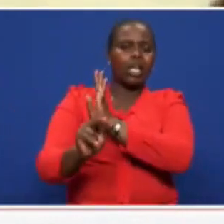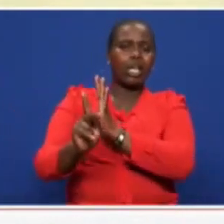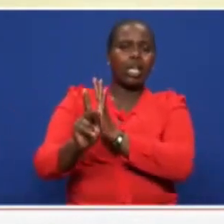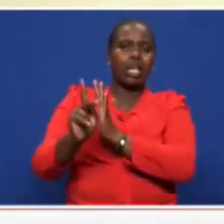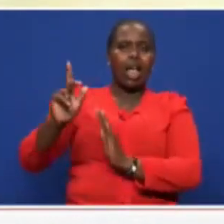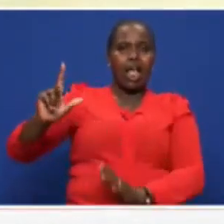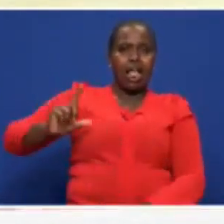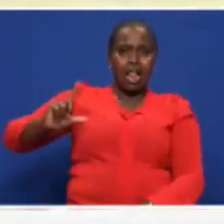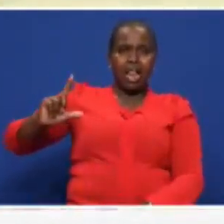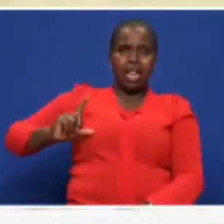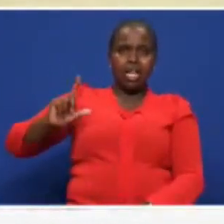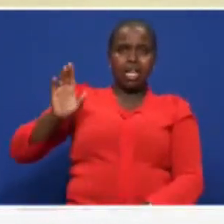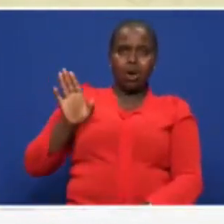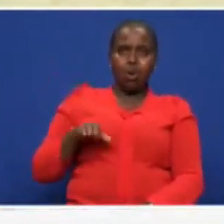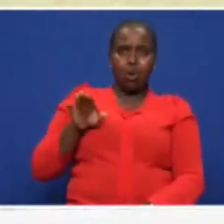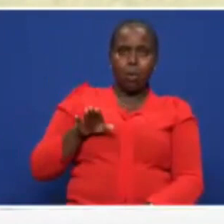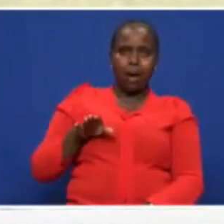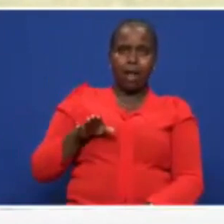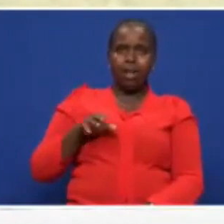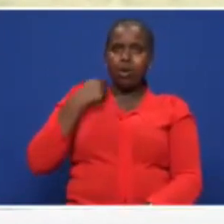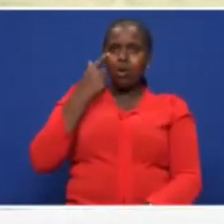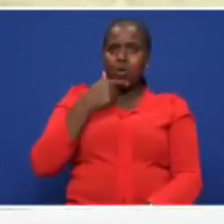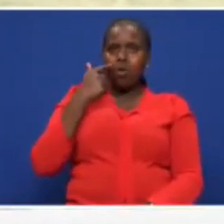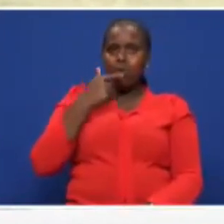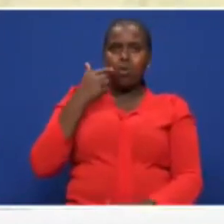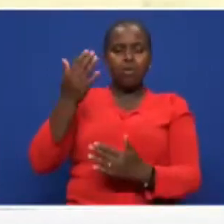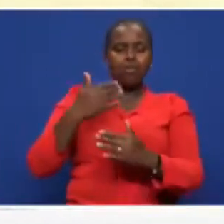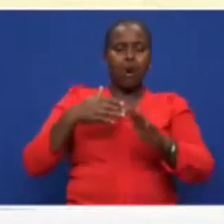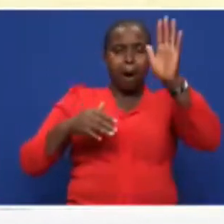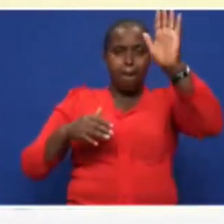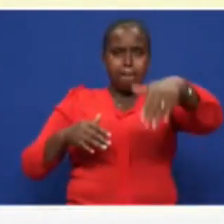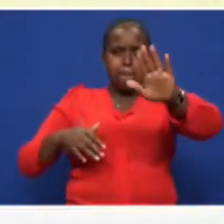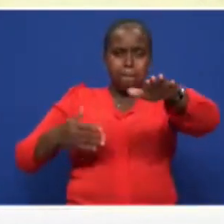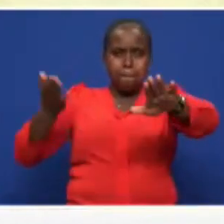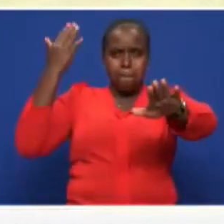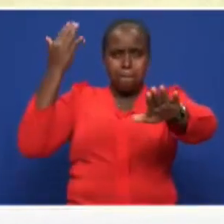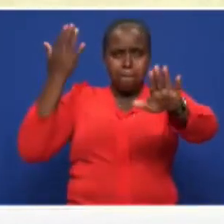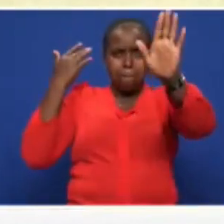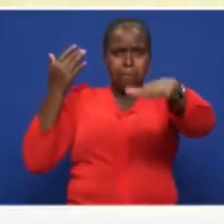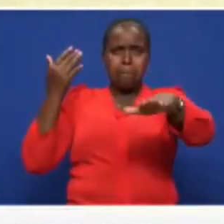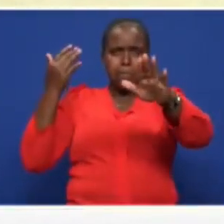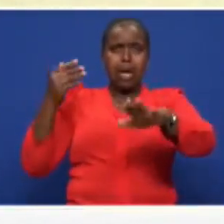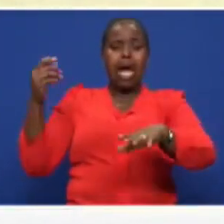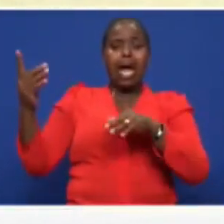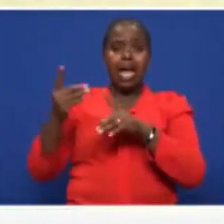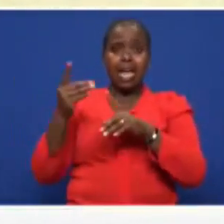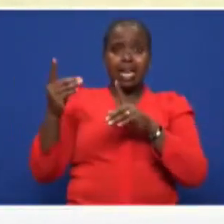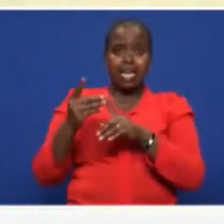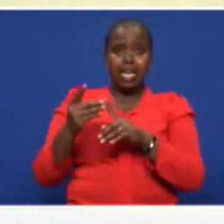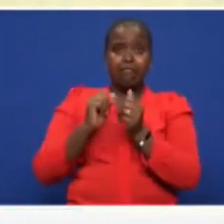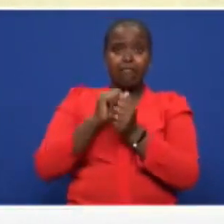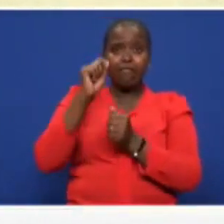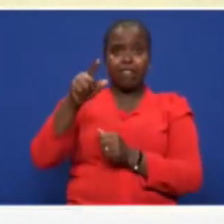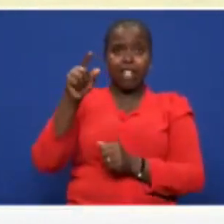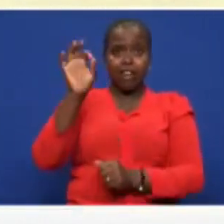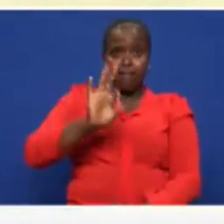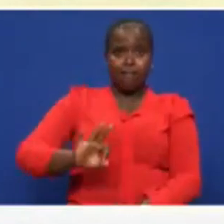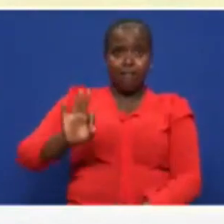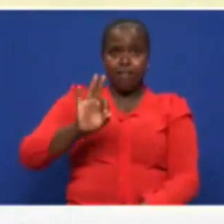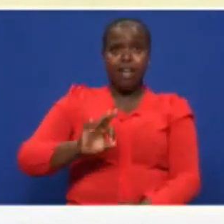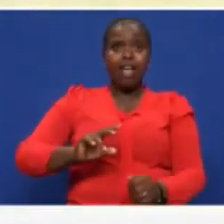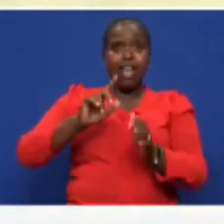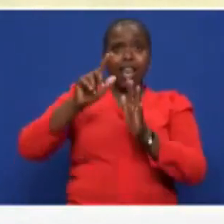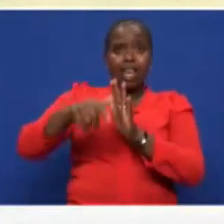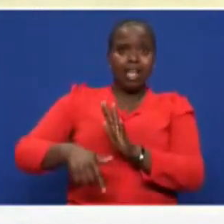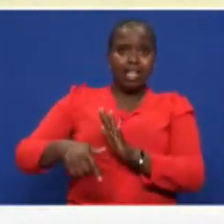kike Fiona Mutua Ndanu ambaye alimsimamisha barabarani tarehe 21 mwezi Februari. Mahakama hata hivyo imemwachilia